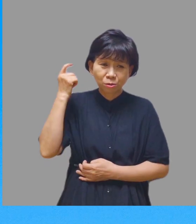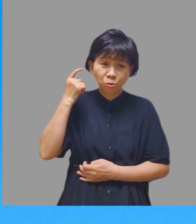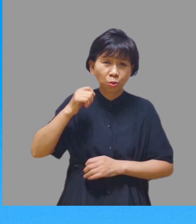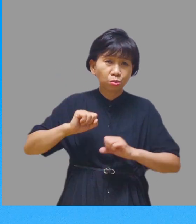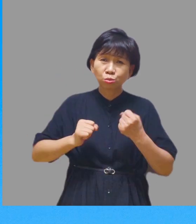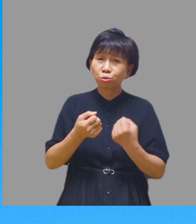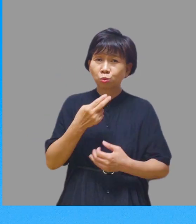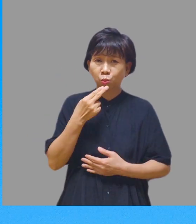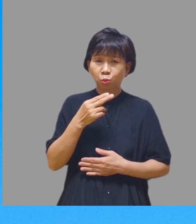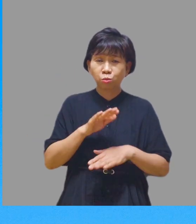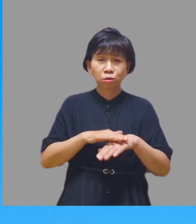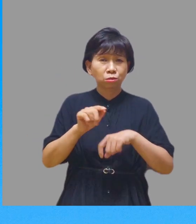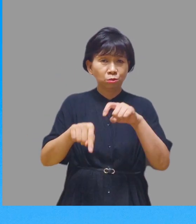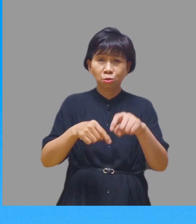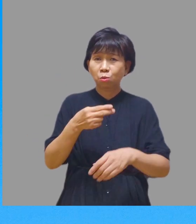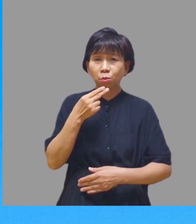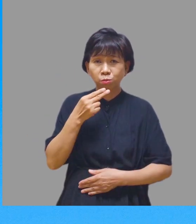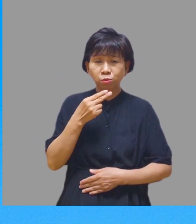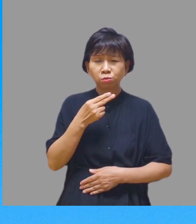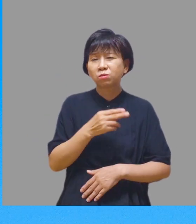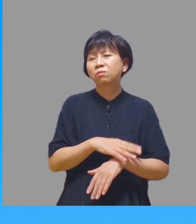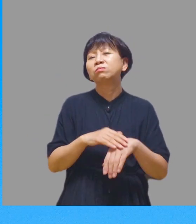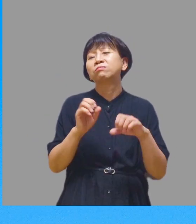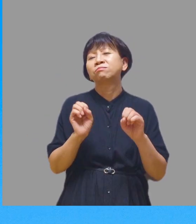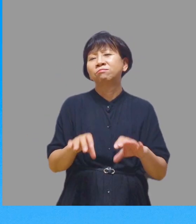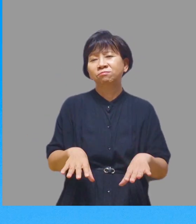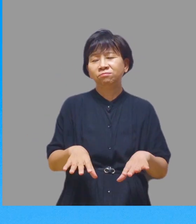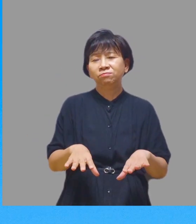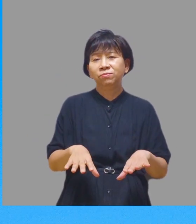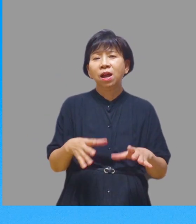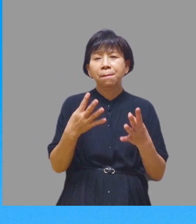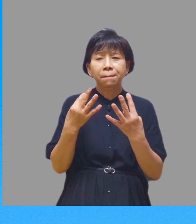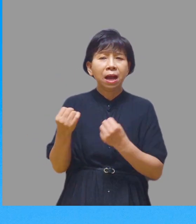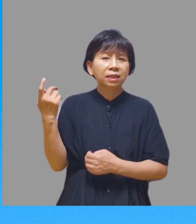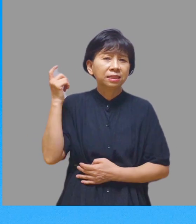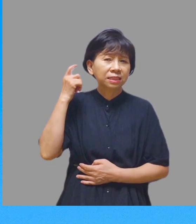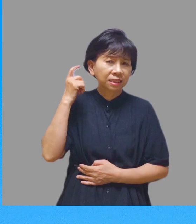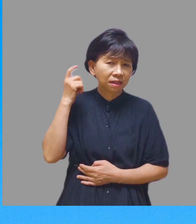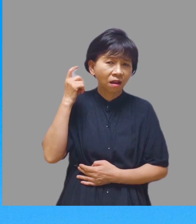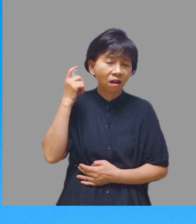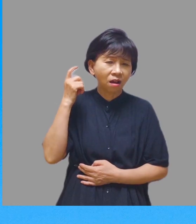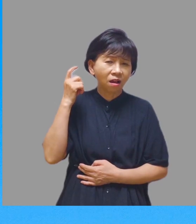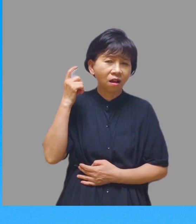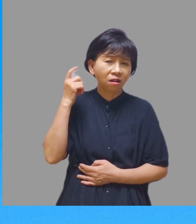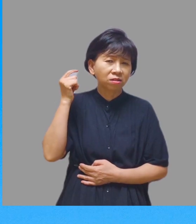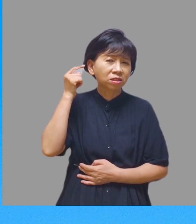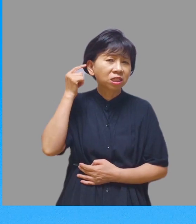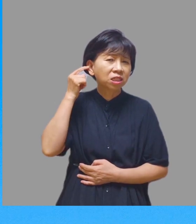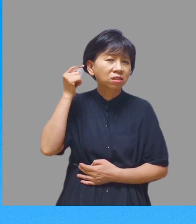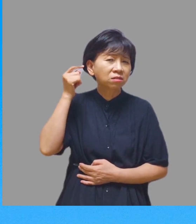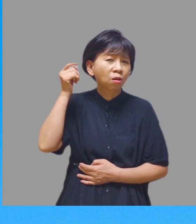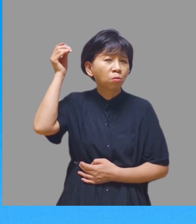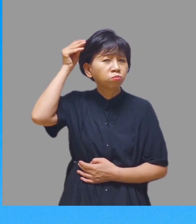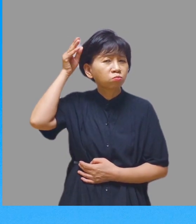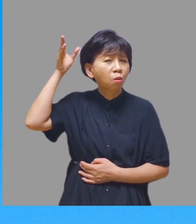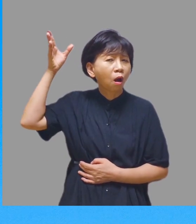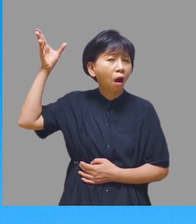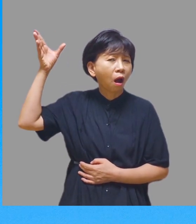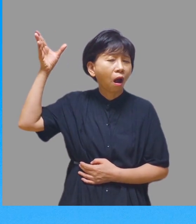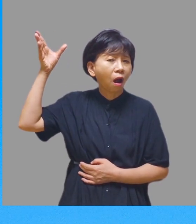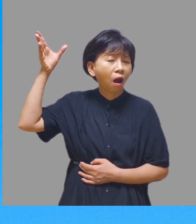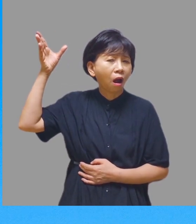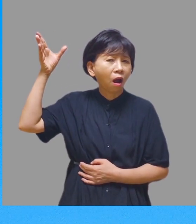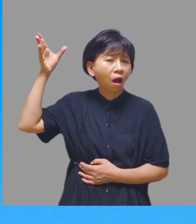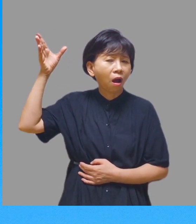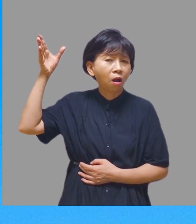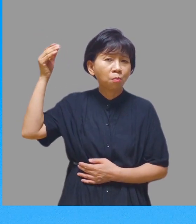실천하지 않으면 소용이 없다는 거죠. 많이 들은 것처럼 보이지만 귀가 커지고 머리가 커지고